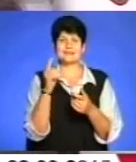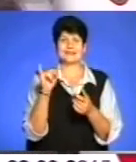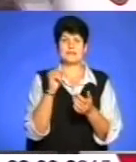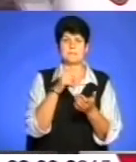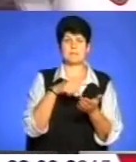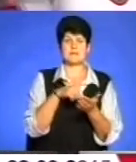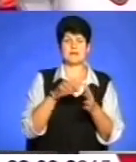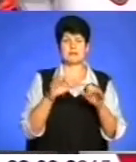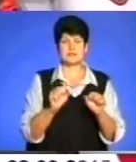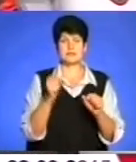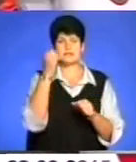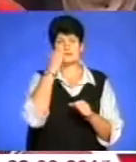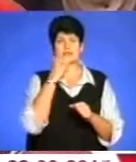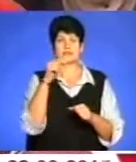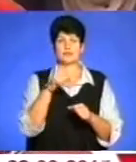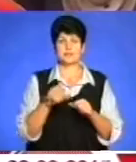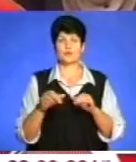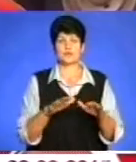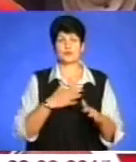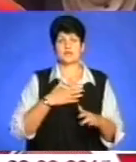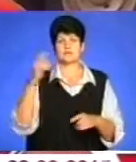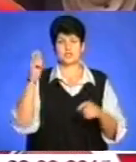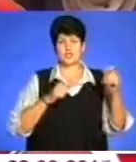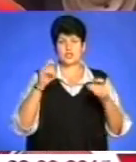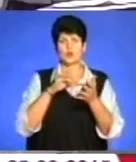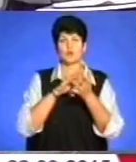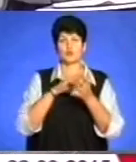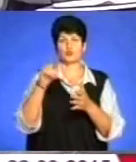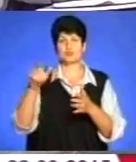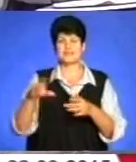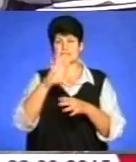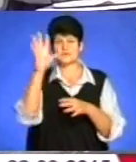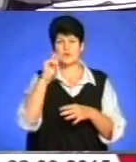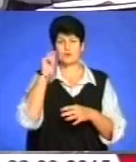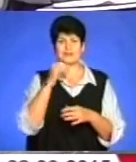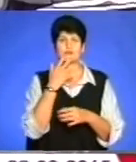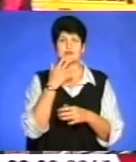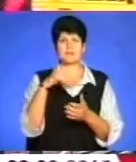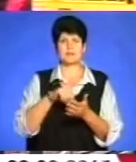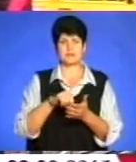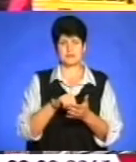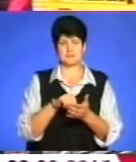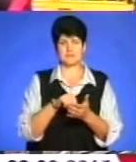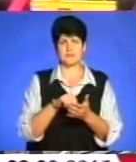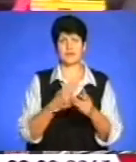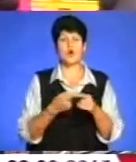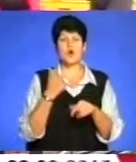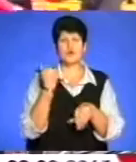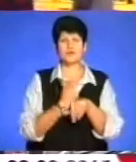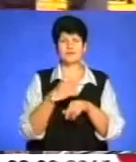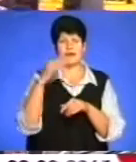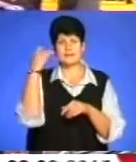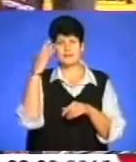таким подіям до нас приїжджають туристи з усієї України, а також іноземні представники. Головна ідея – це